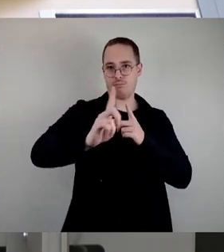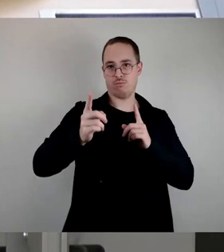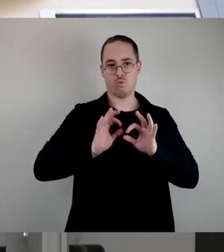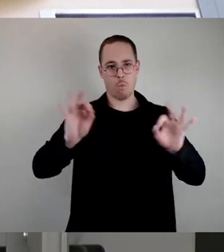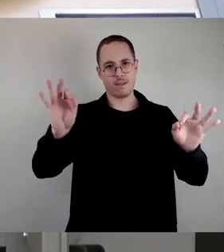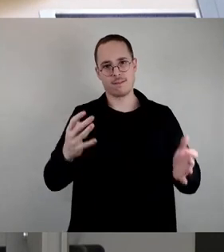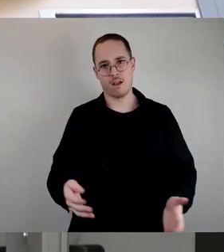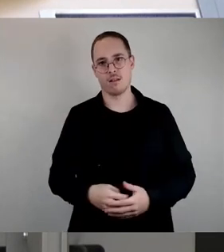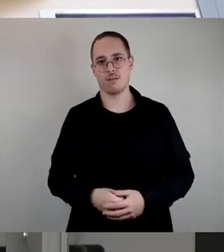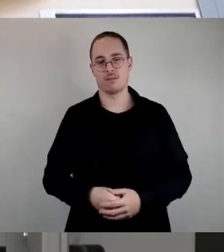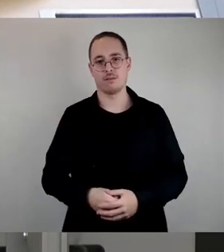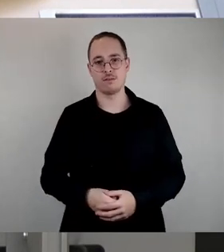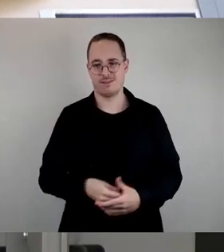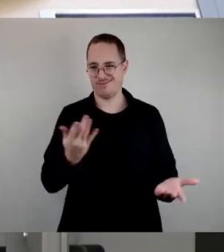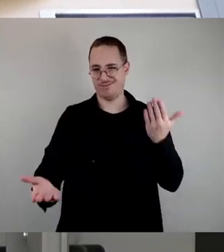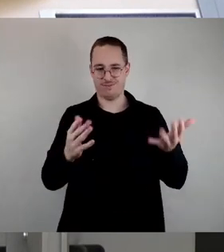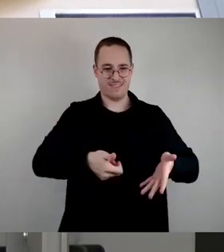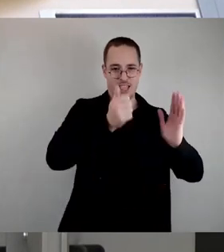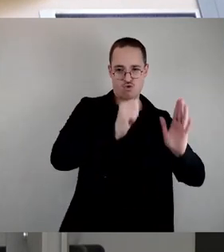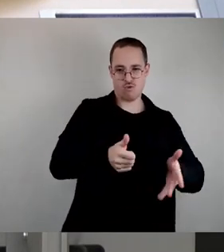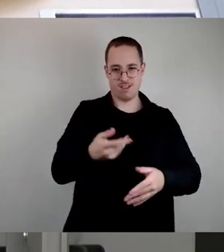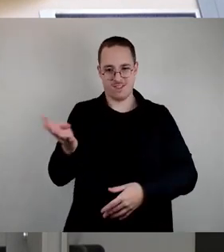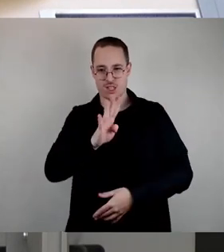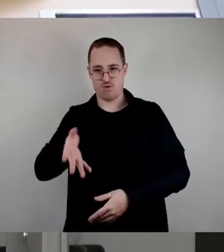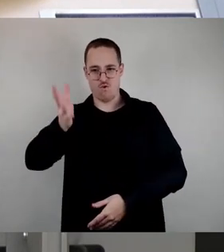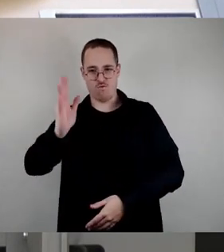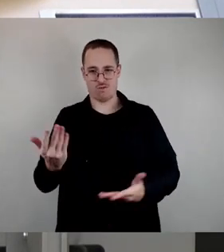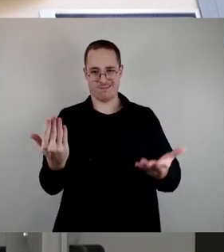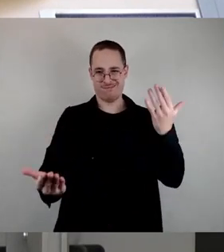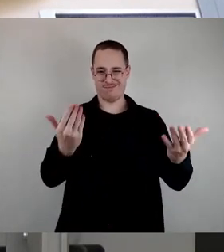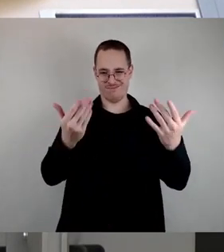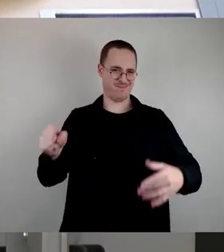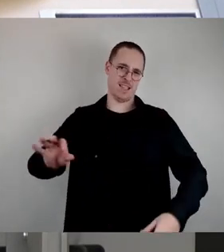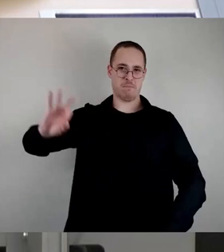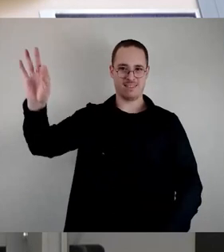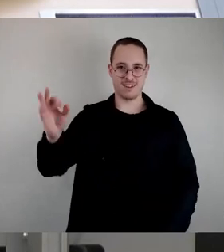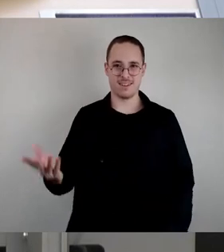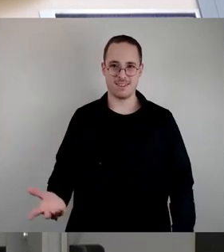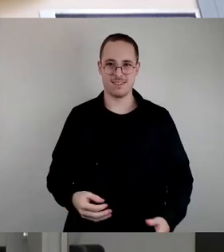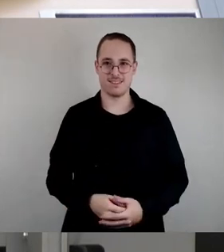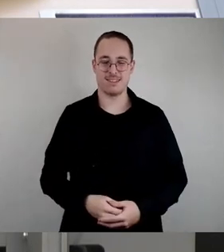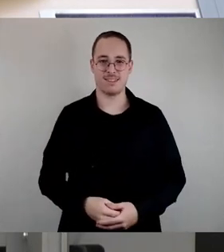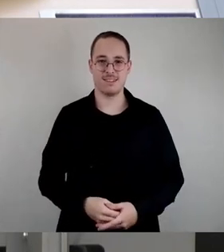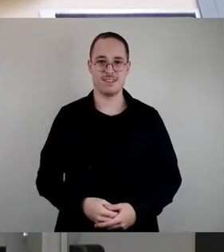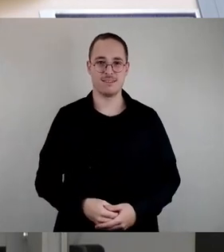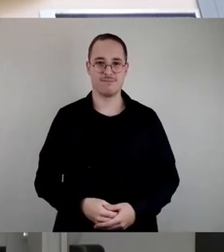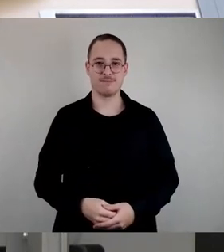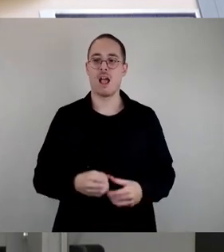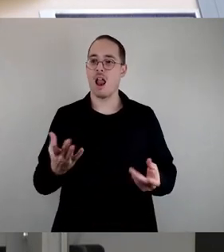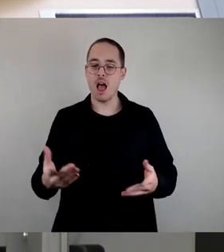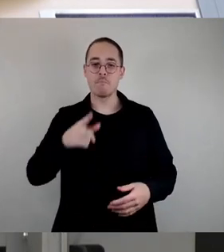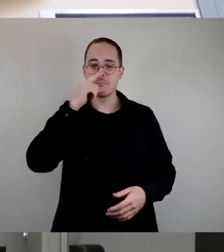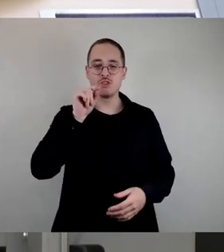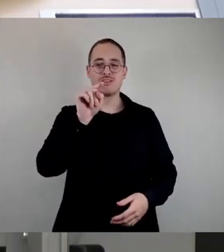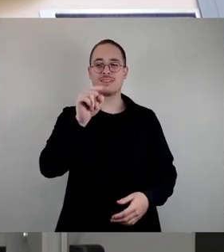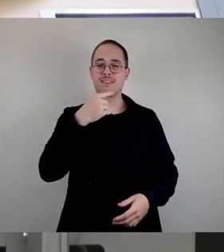die Fähre für die Erholung da ist. Ich schätze die Pieschner, ich verstehe, sie haben zu wenig Grün und sie bieten ihnen den Erholungsraum auf der